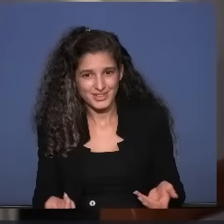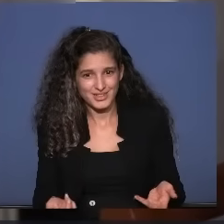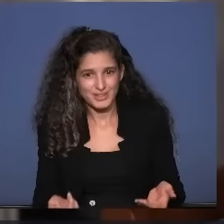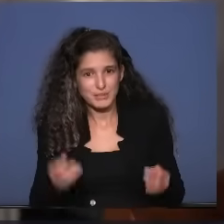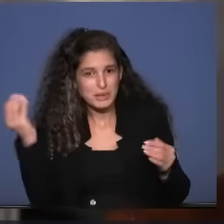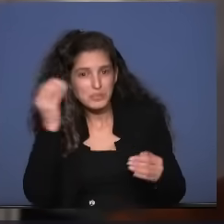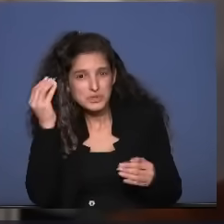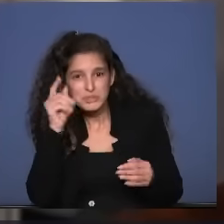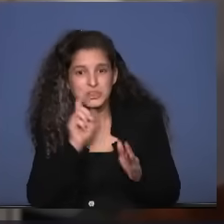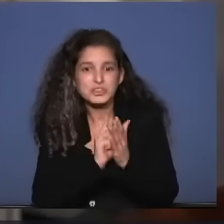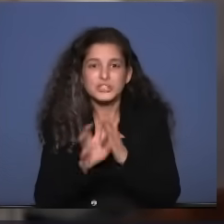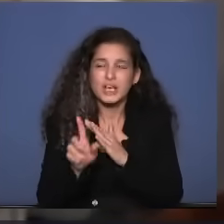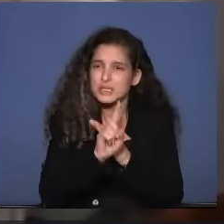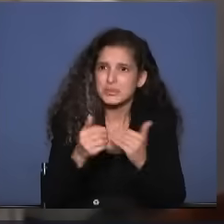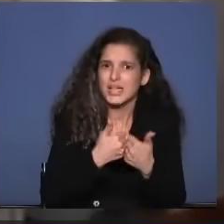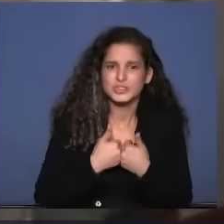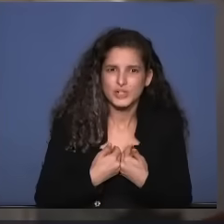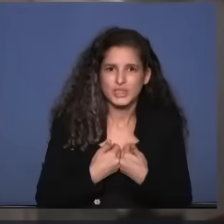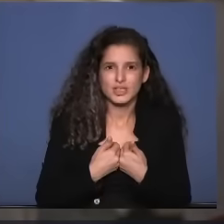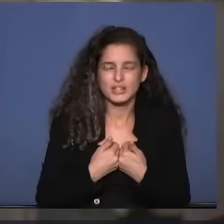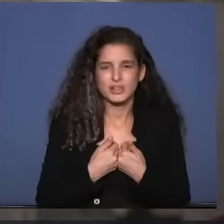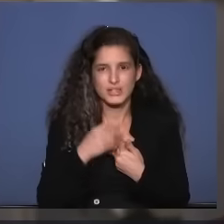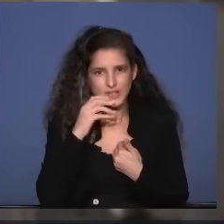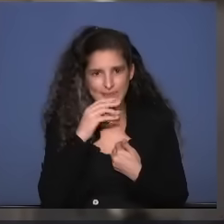בלימודים יש לך לי, מי יעזור לי?